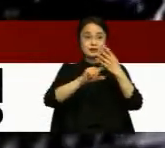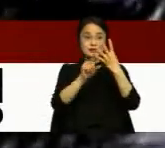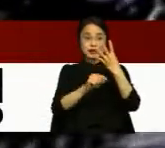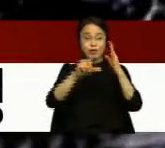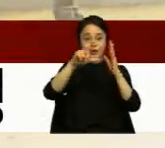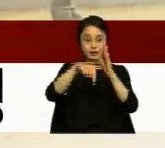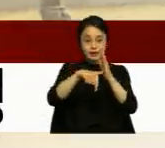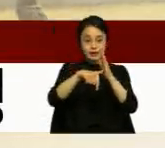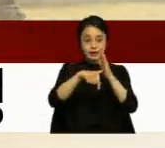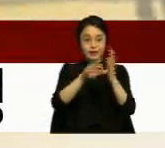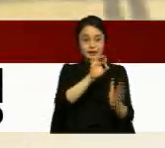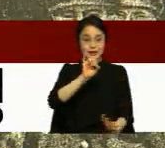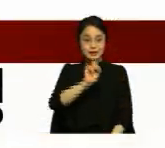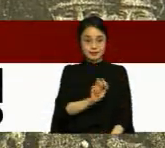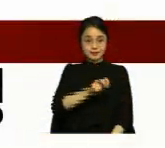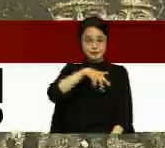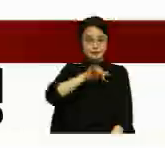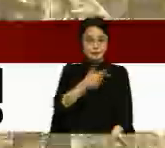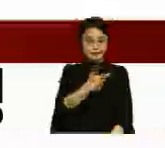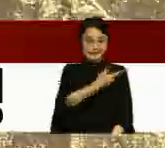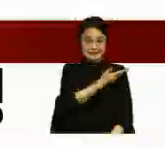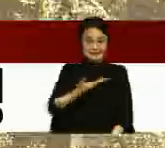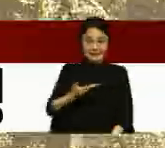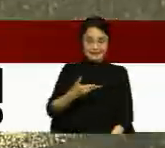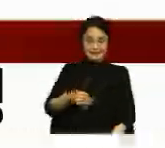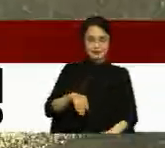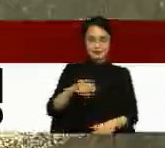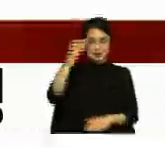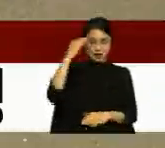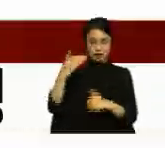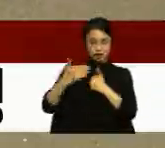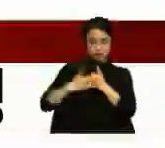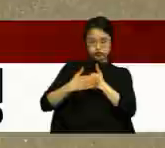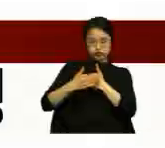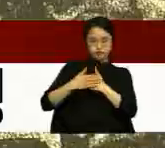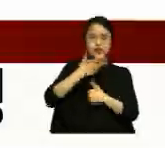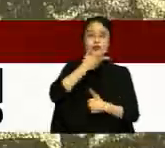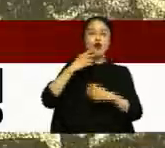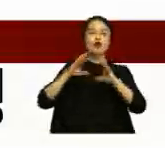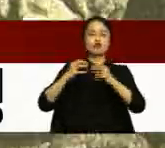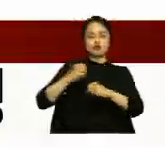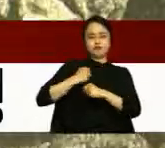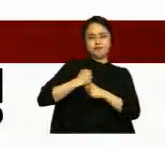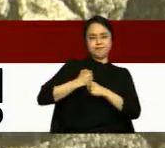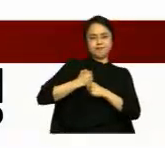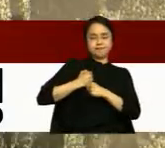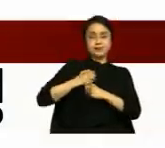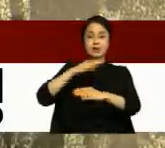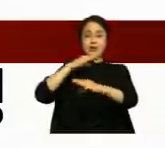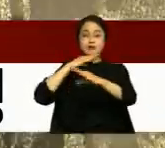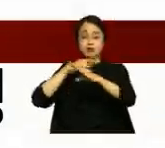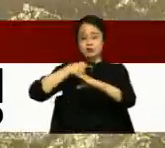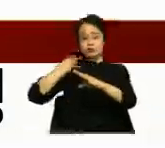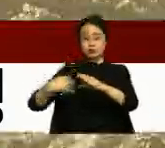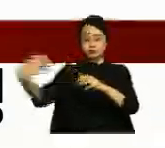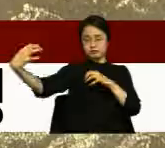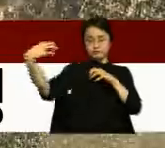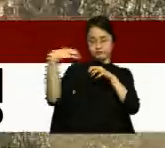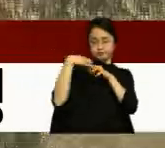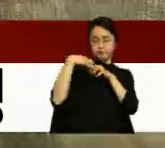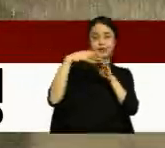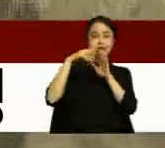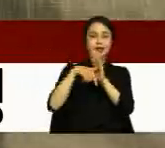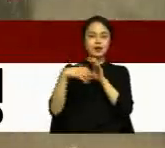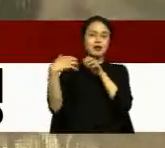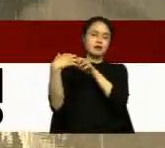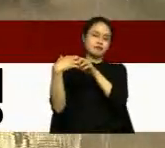일원에 주둔하던 영국군 글로스터 대대가 적군에 대항해 전투를 벌였습니다. 격렬한 전투를 벌여